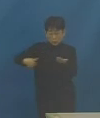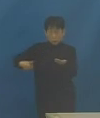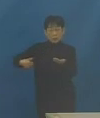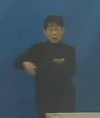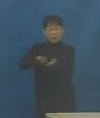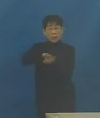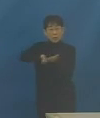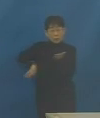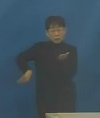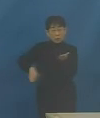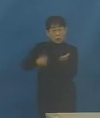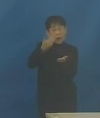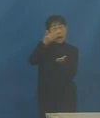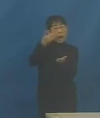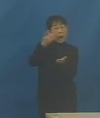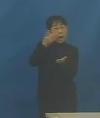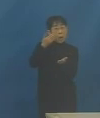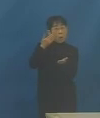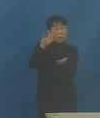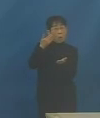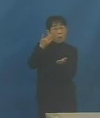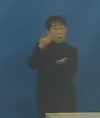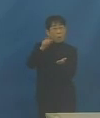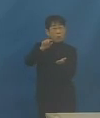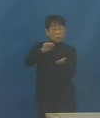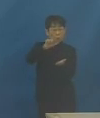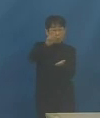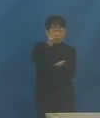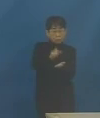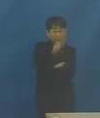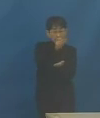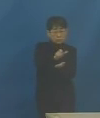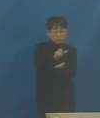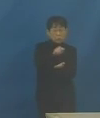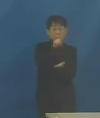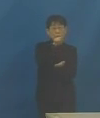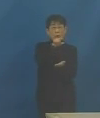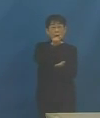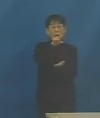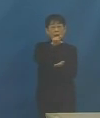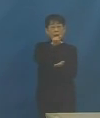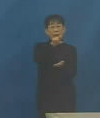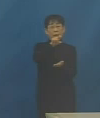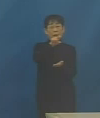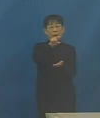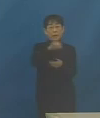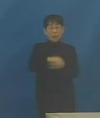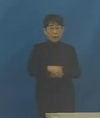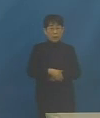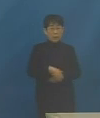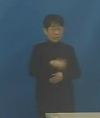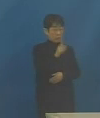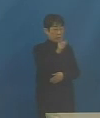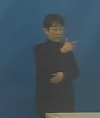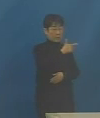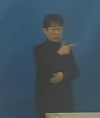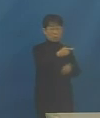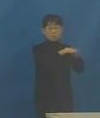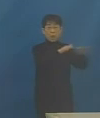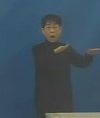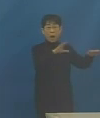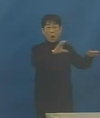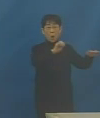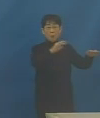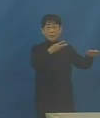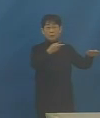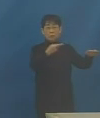ものがこの青いグラフが本県の水ですで今回のをミクロによる第6派この立ち上がりが